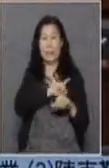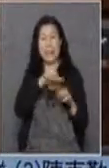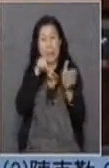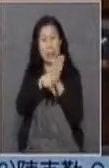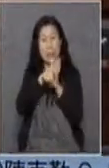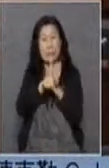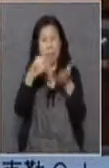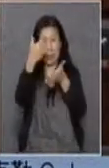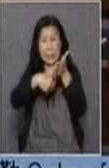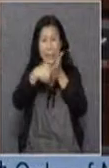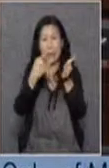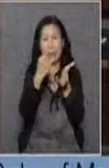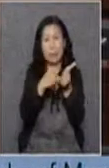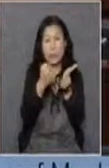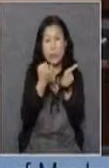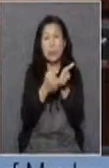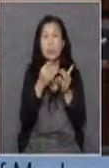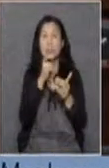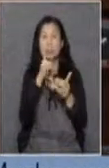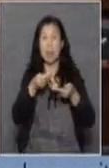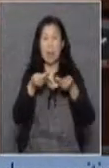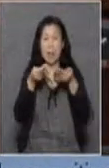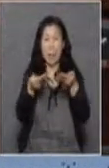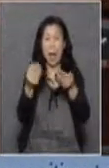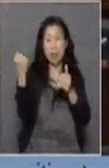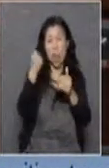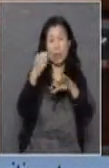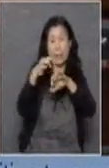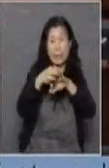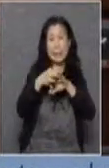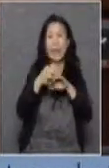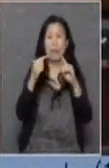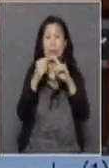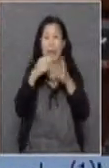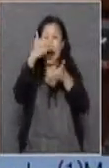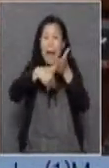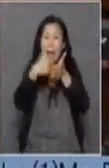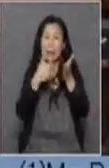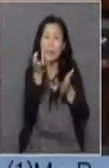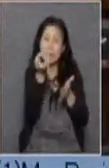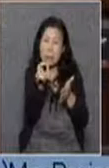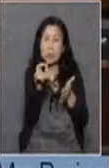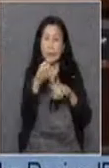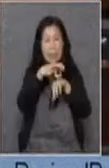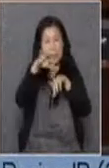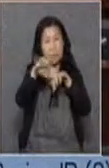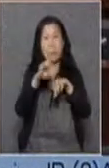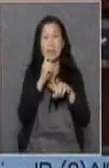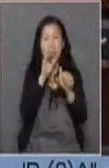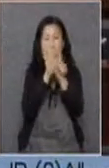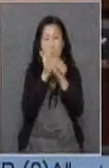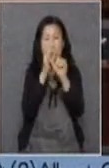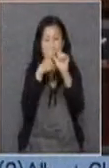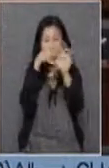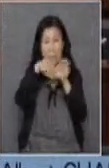扣税额，令到交强积金的人士是可以悭回少少。为了舒缓中产人士的负